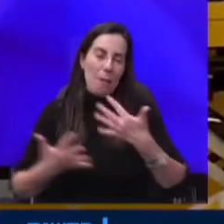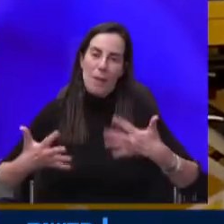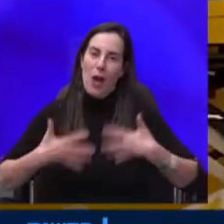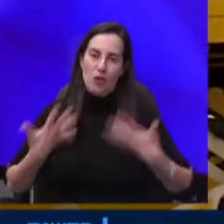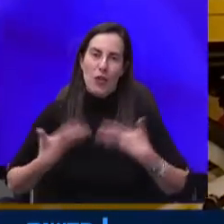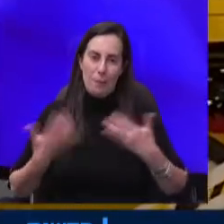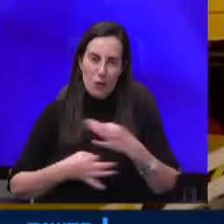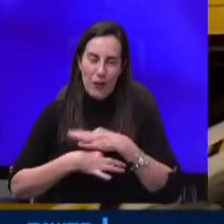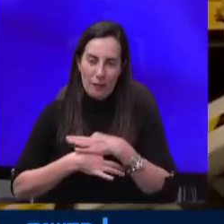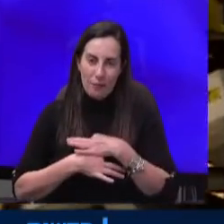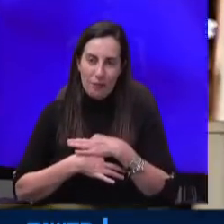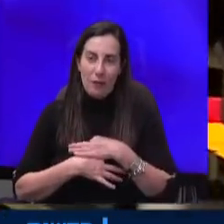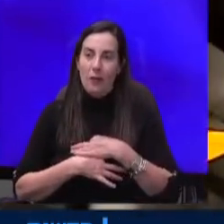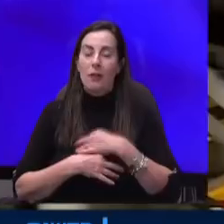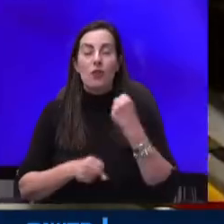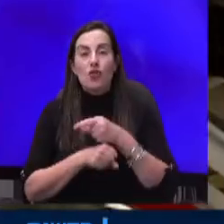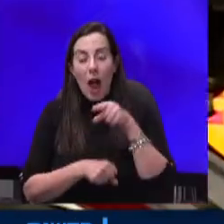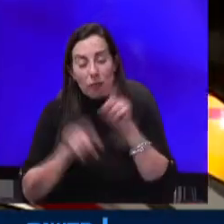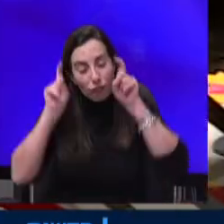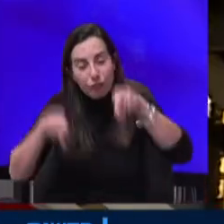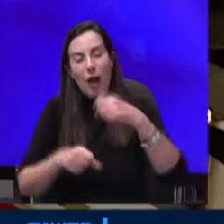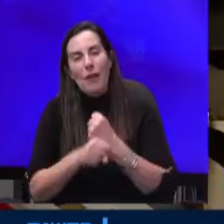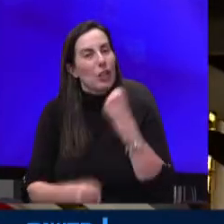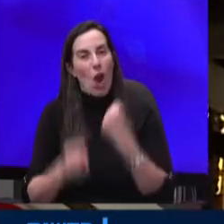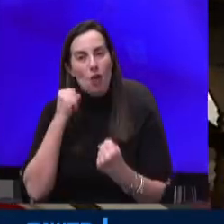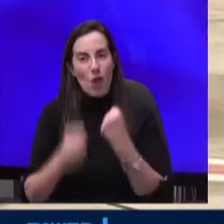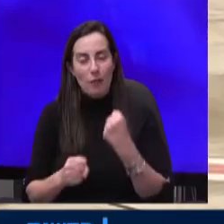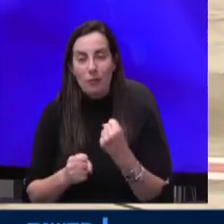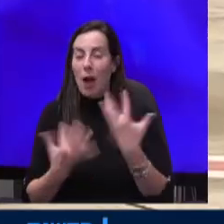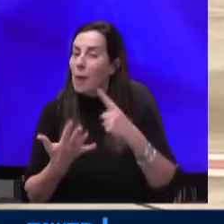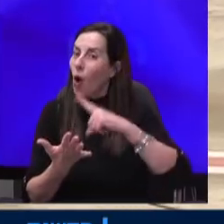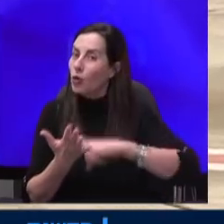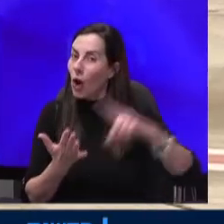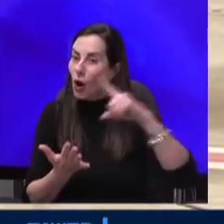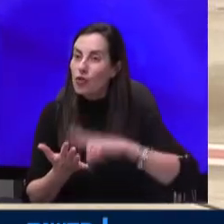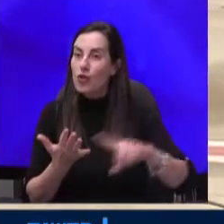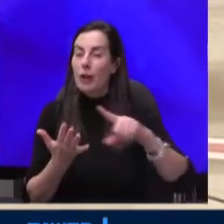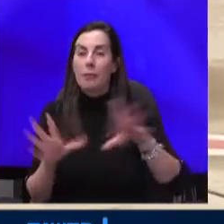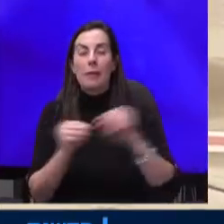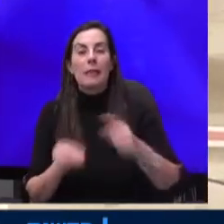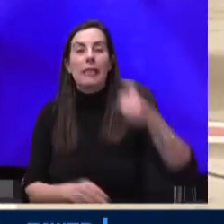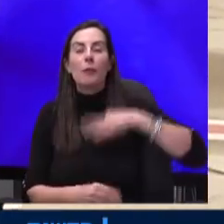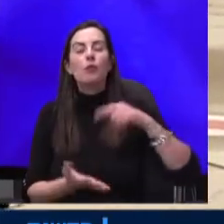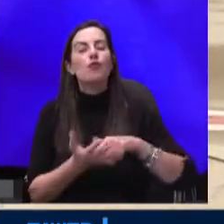שעבדתי עליו קשה מאוד, חודשים ארוכים עם שר הבריאות, כדי להביא מזור